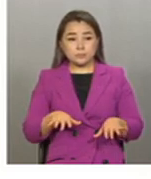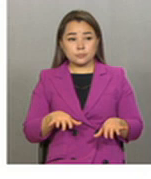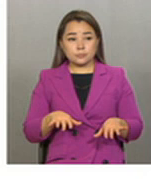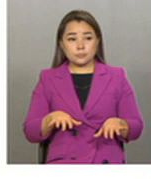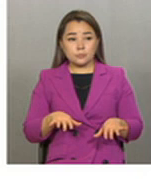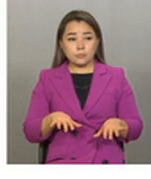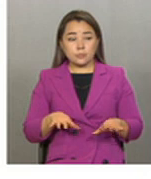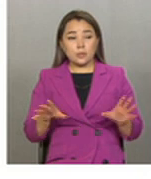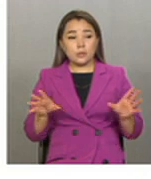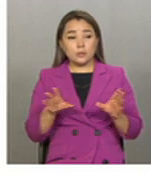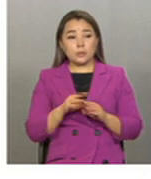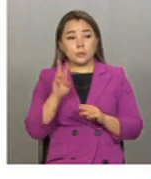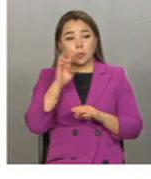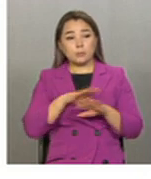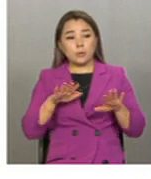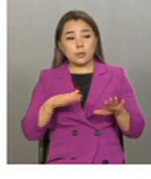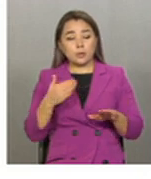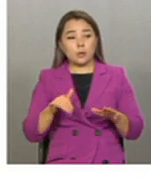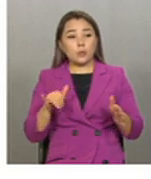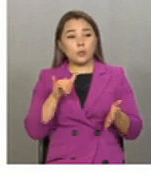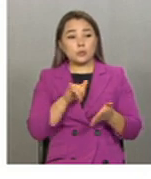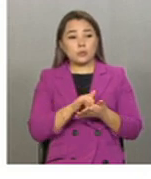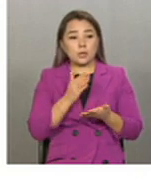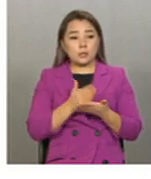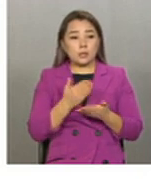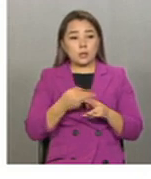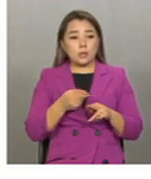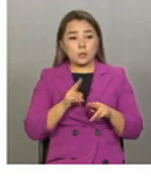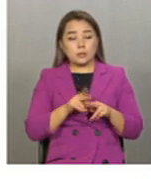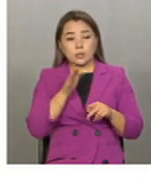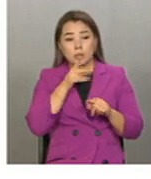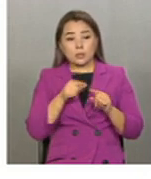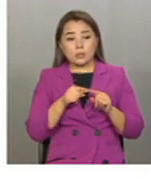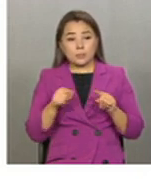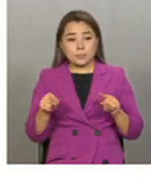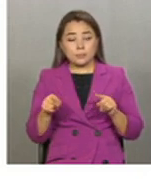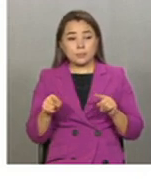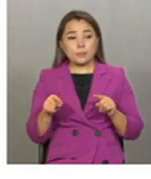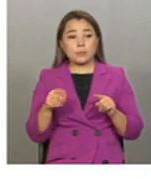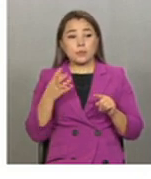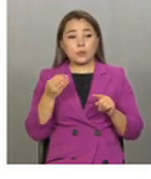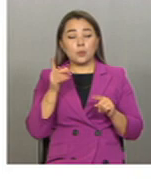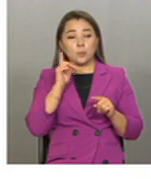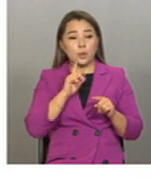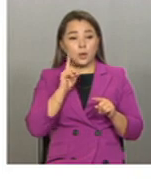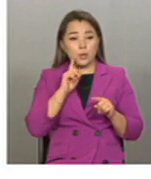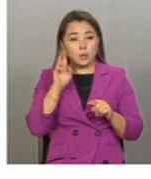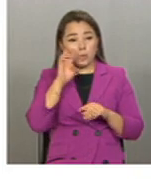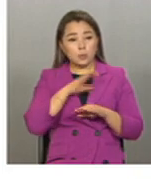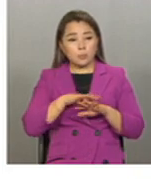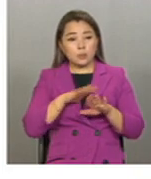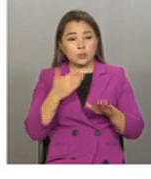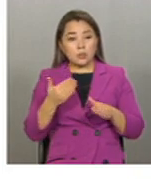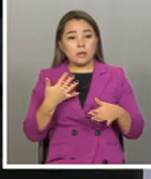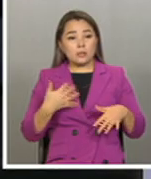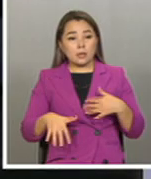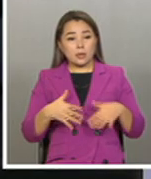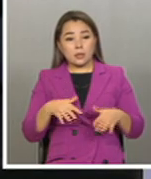Қос үкімет орнаған сол кездегі және уақытша үкіметтің